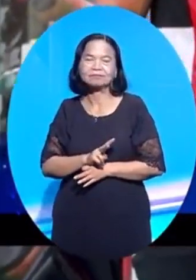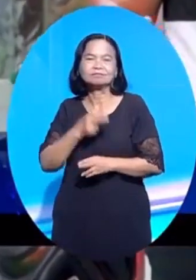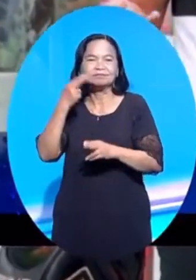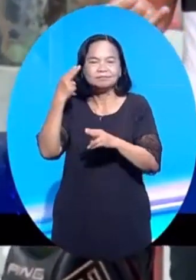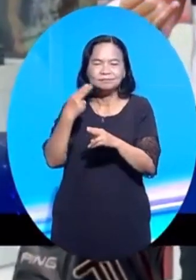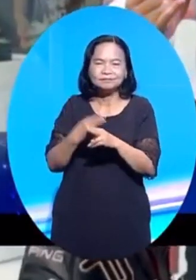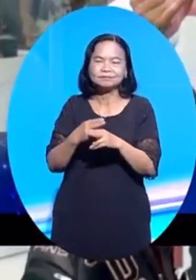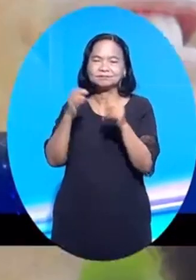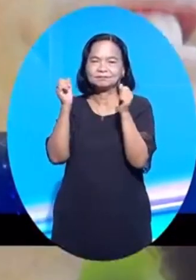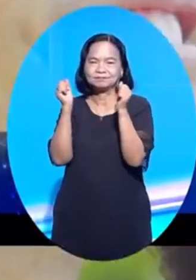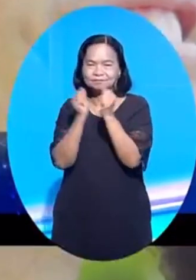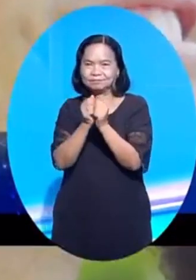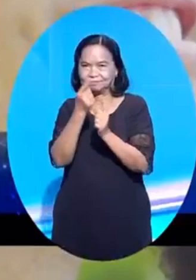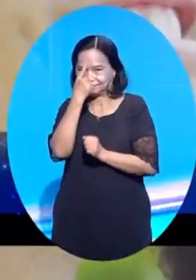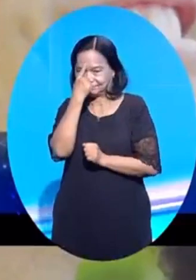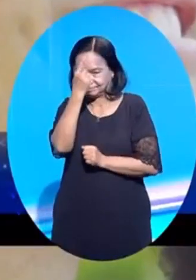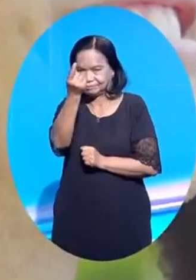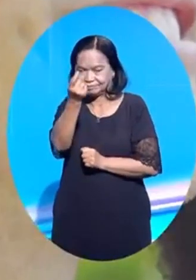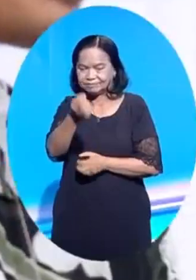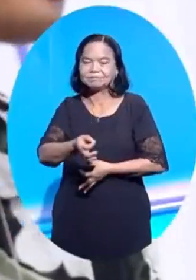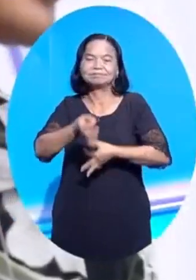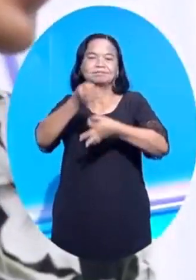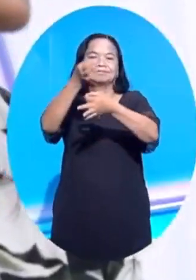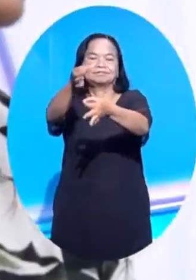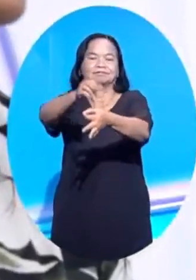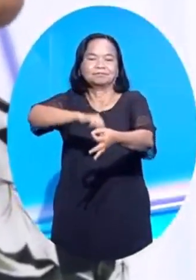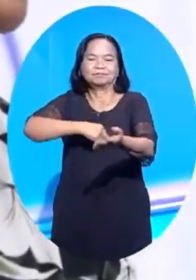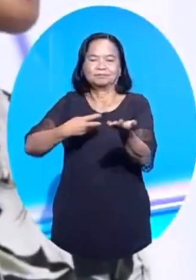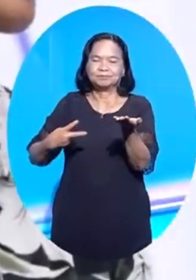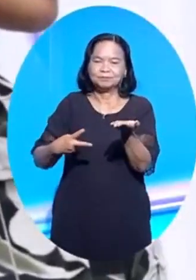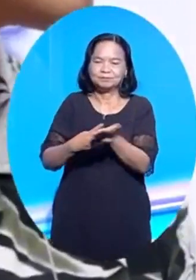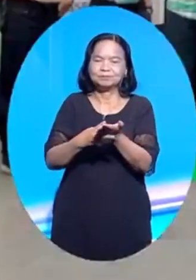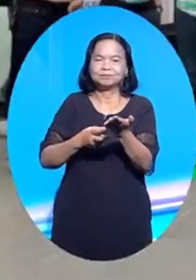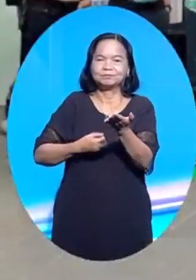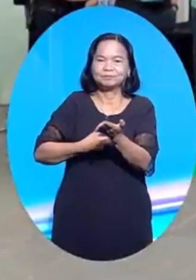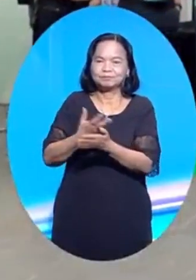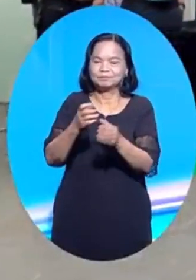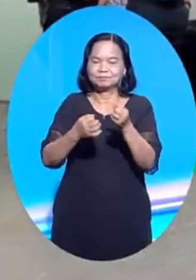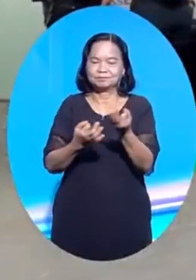là thương hiệu được các tập đoàn lớn tin tưởng trao quyền đại diện phân phối sản phẩm tại thị trường Việt Nam.